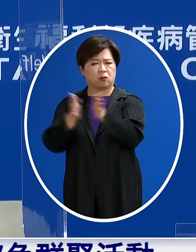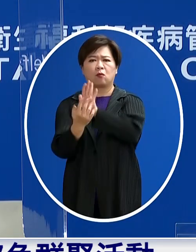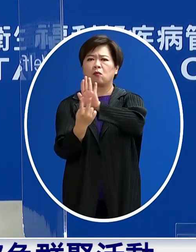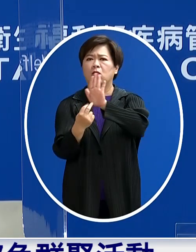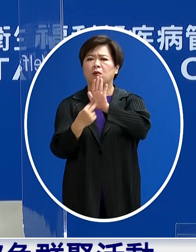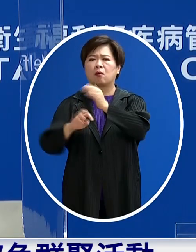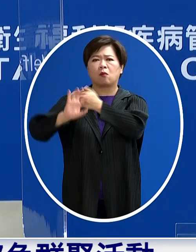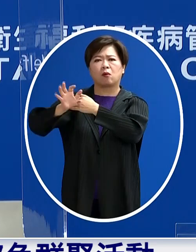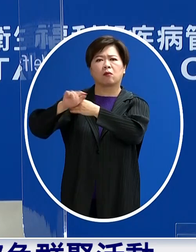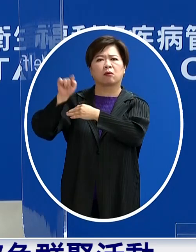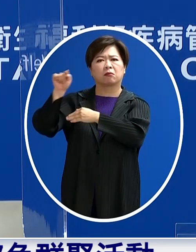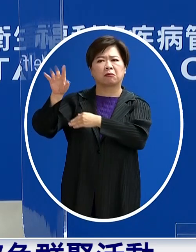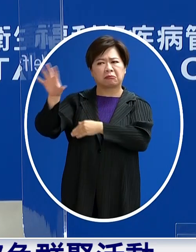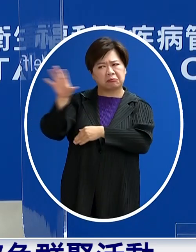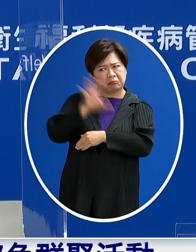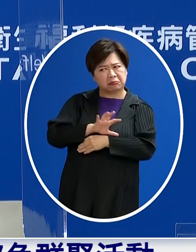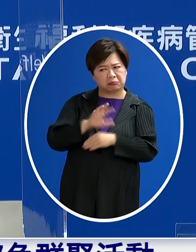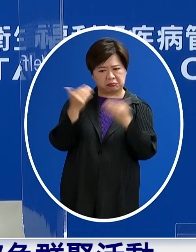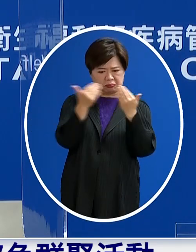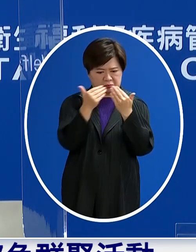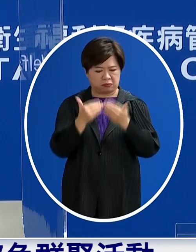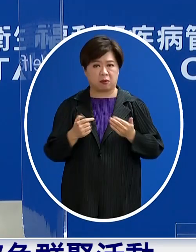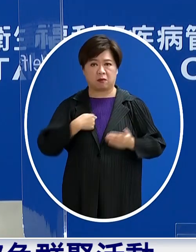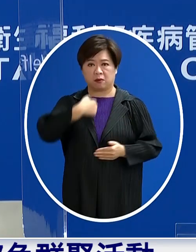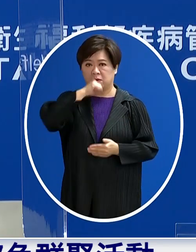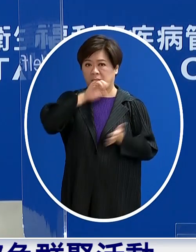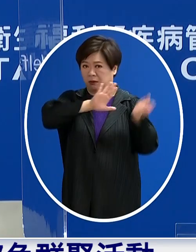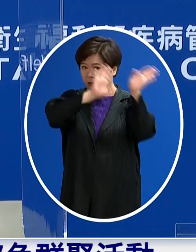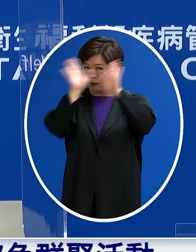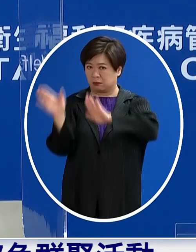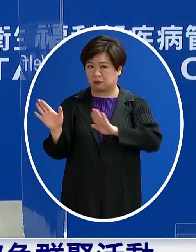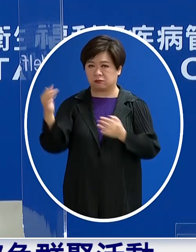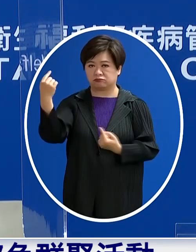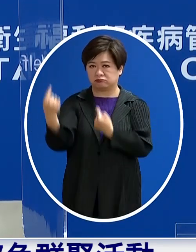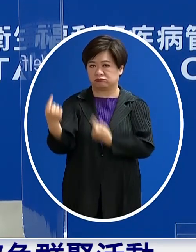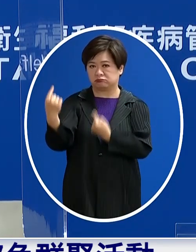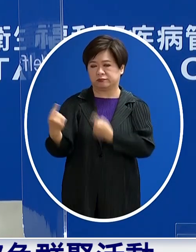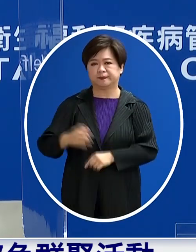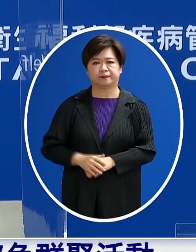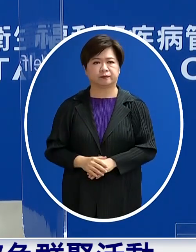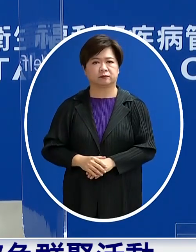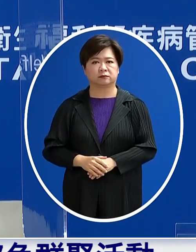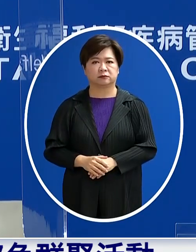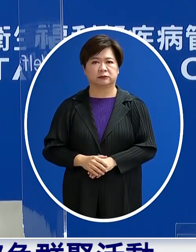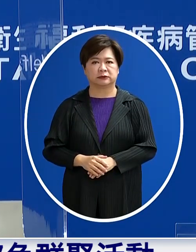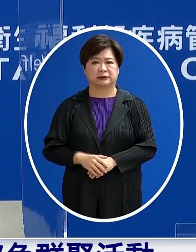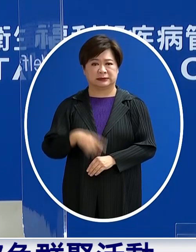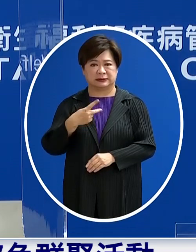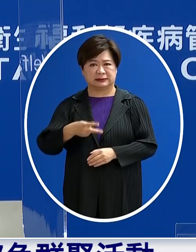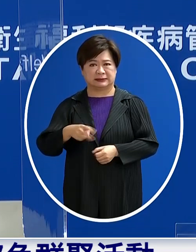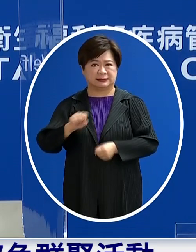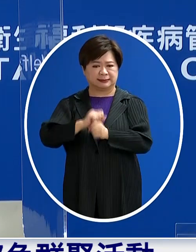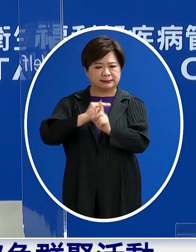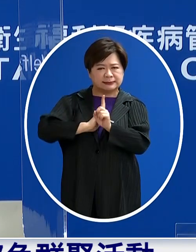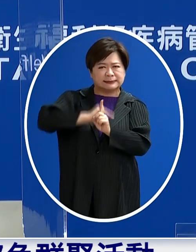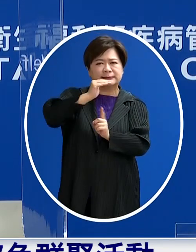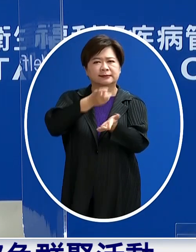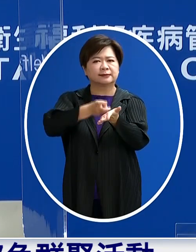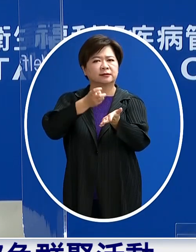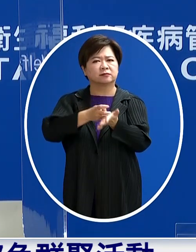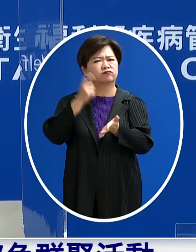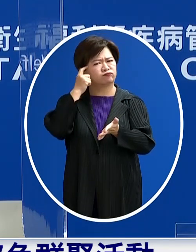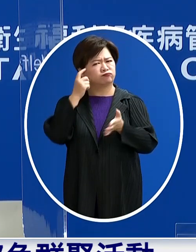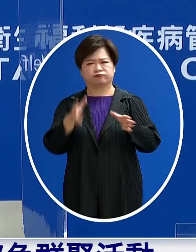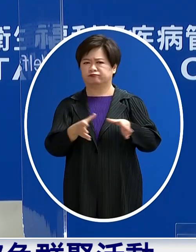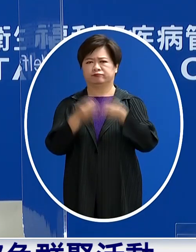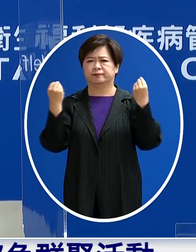外感控措施跟比对我国的感控的措施，目前并没有需要在强度在上面做提